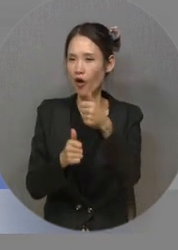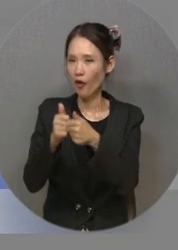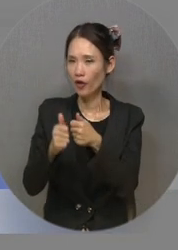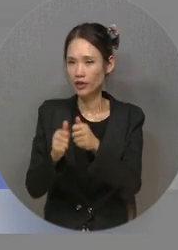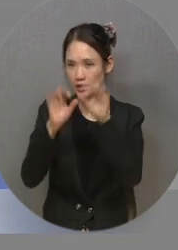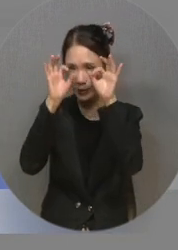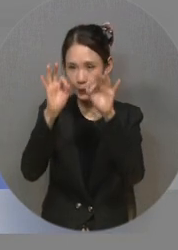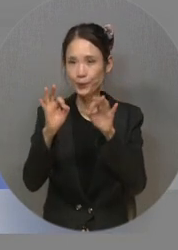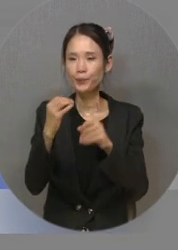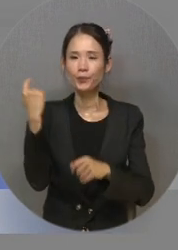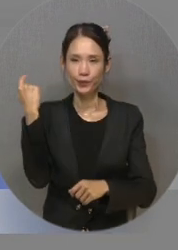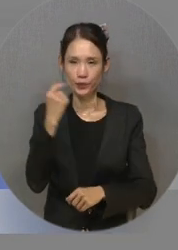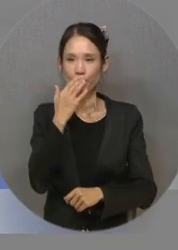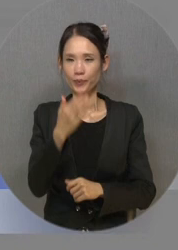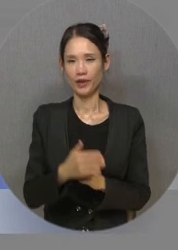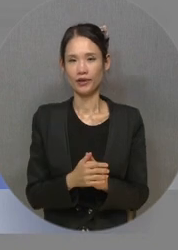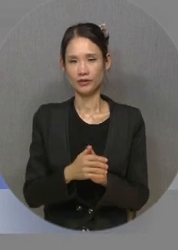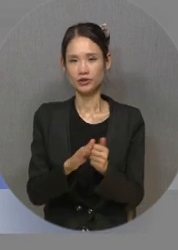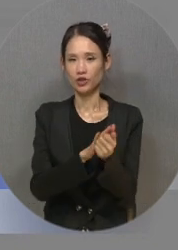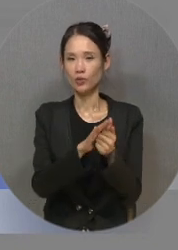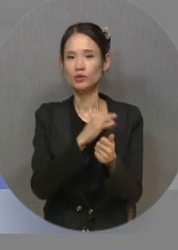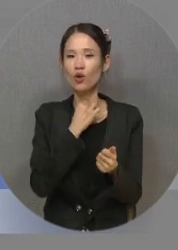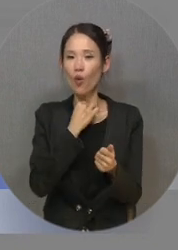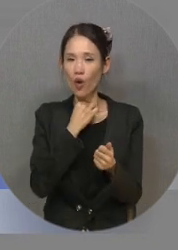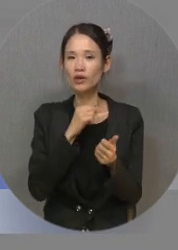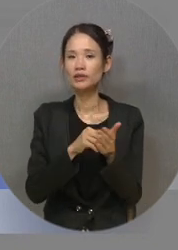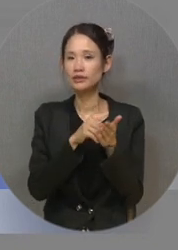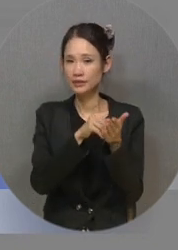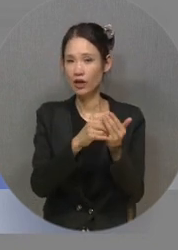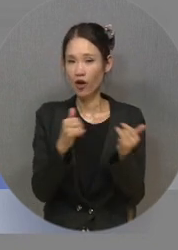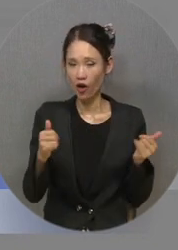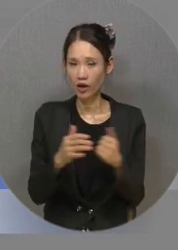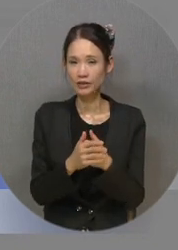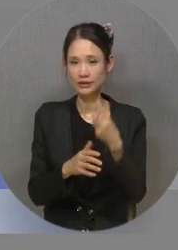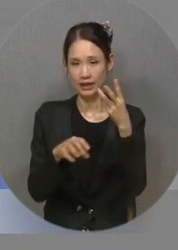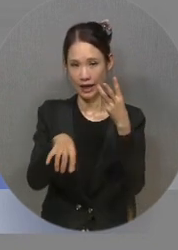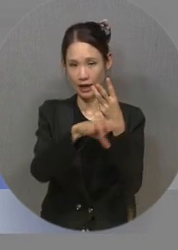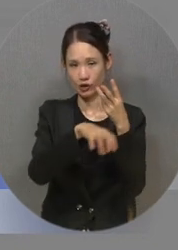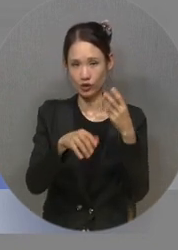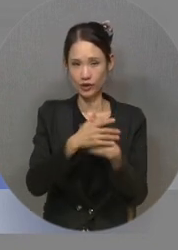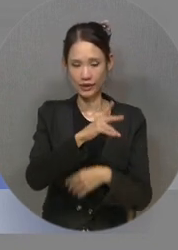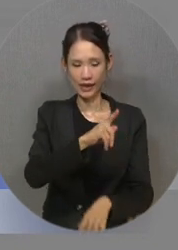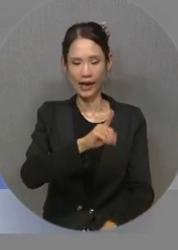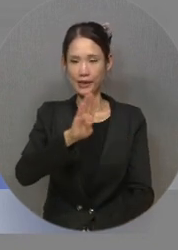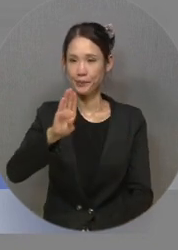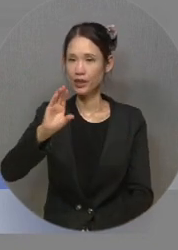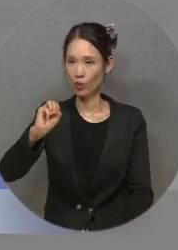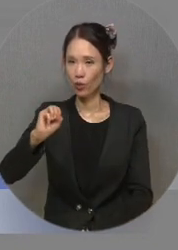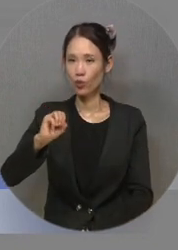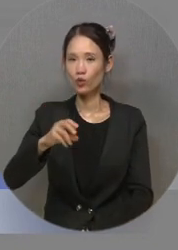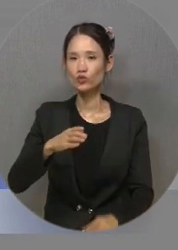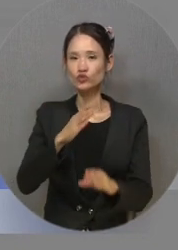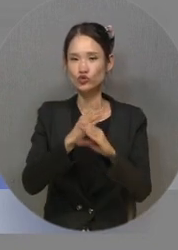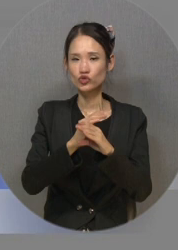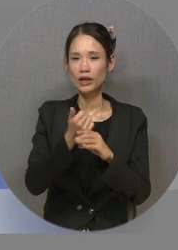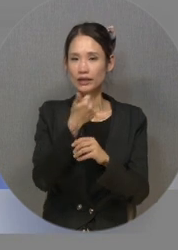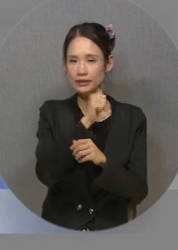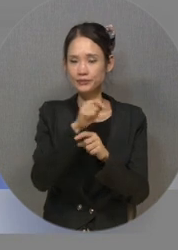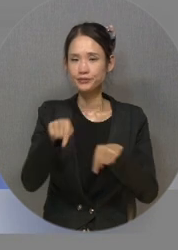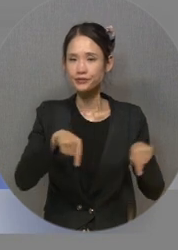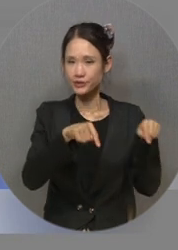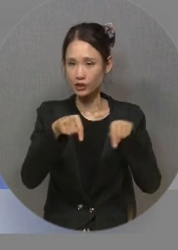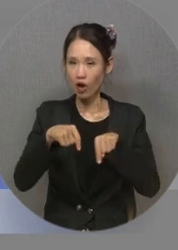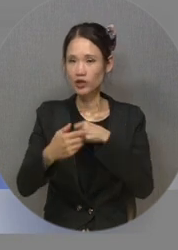됐습니다 서비스를 이용하고자 하는 관람객은 세계 구장 내 KBO 중계 음성 전 안내